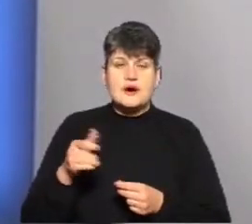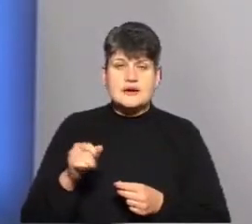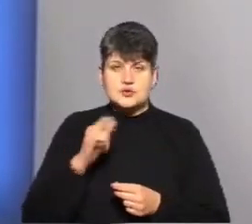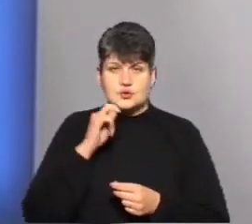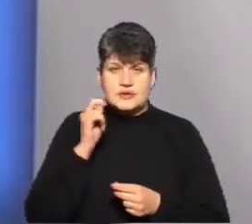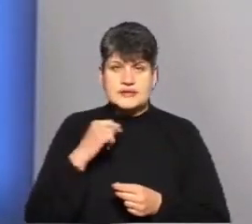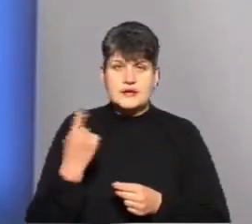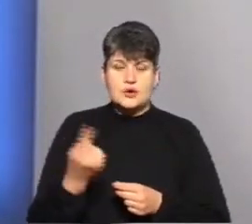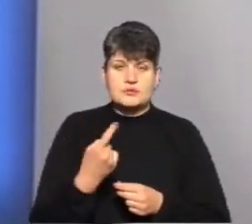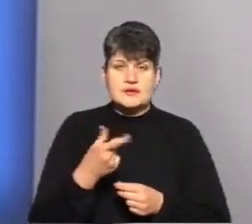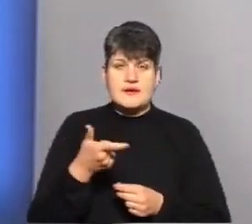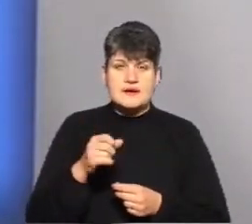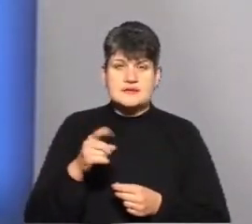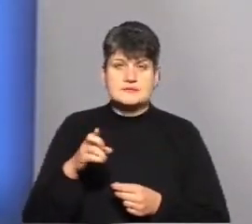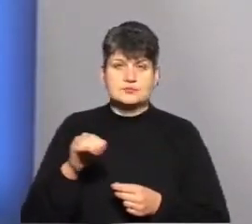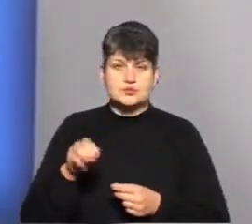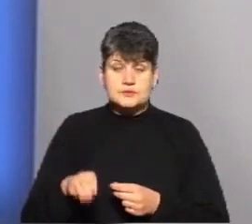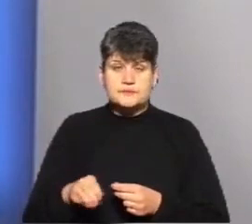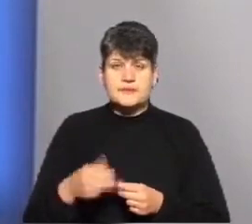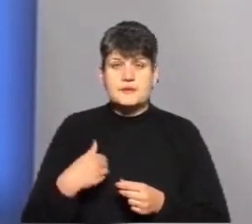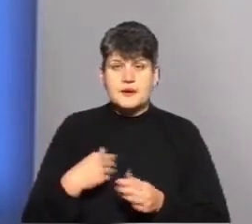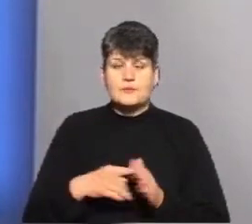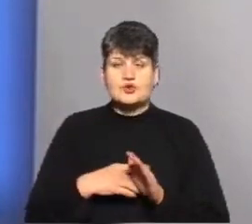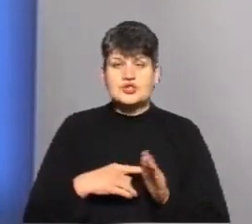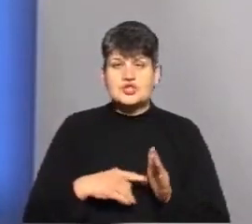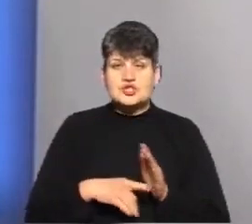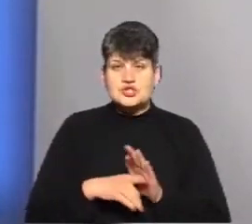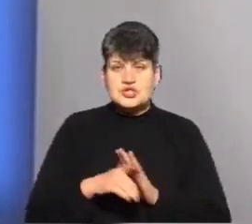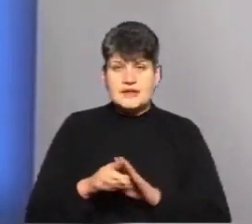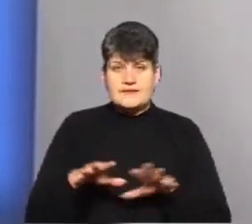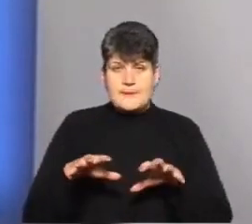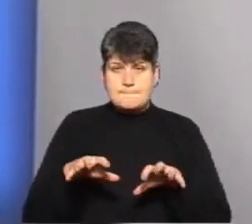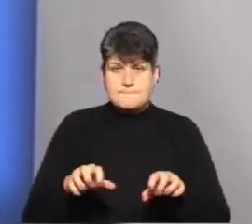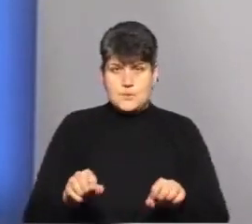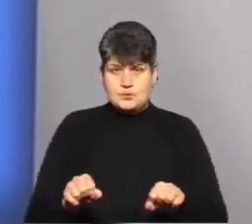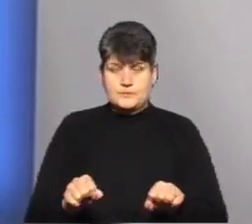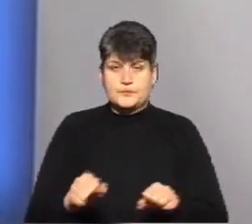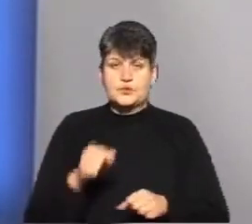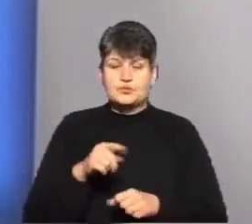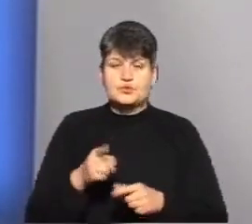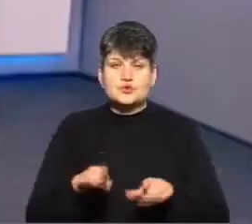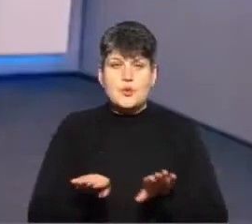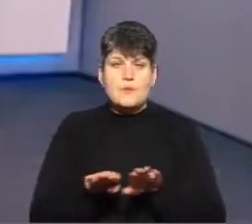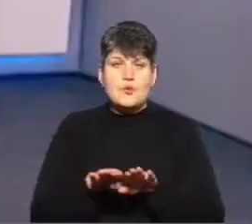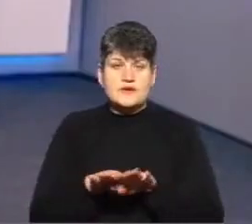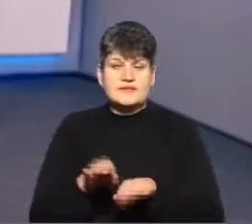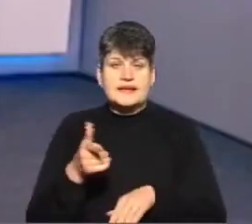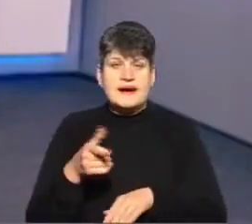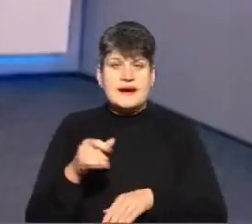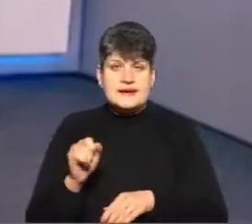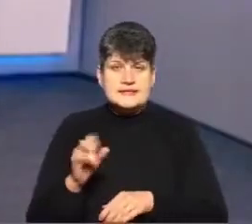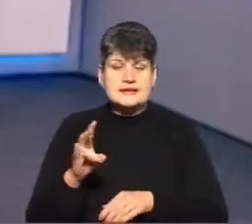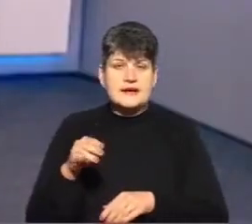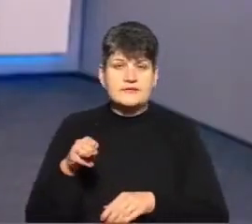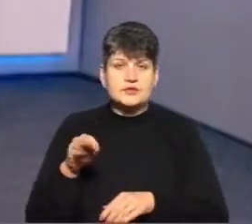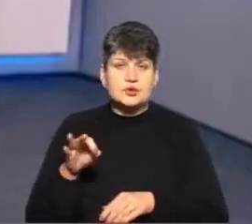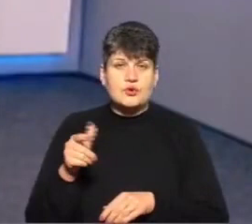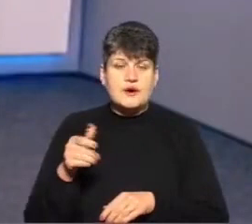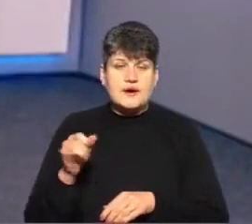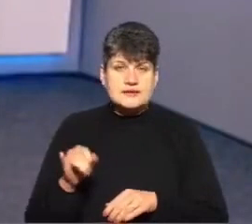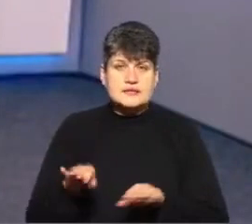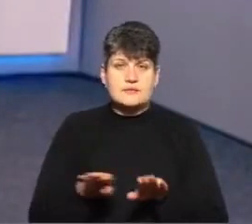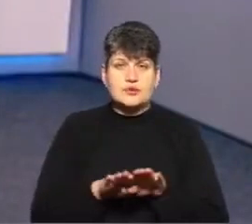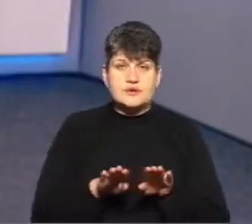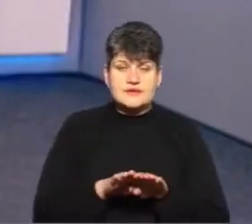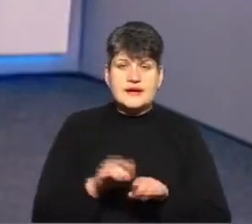газзбути. Так, як ми їх зараз почали називати монополістами. Тому що, якщо порівнювати газ «Нафтогазу України» і порівнювати газ